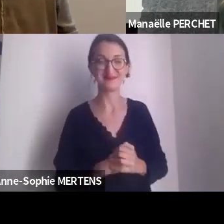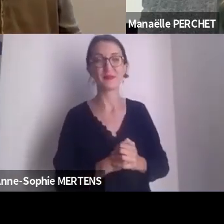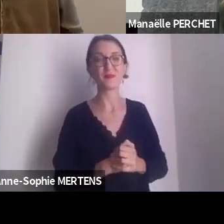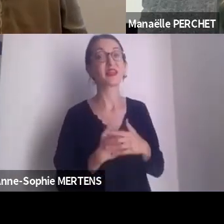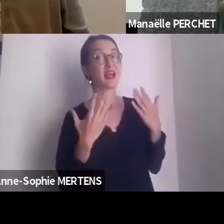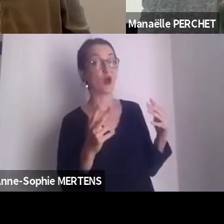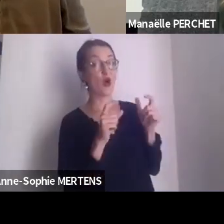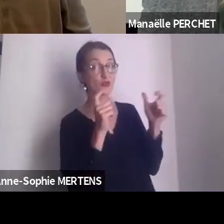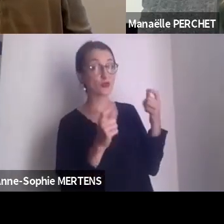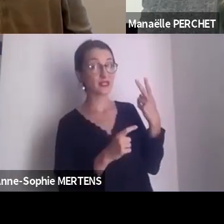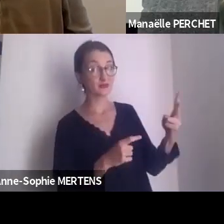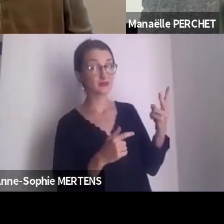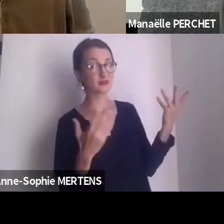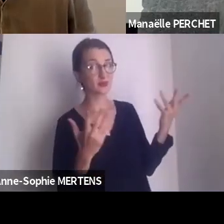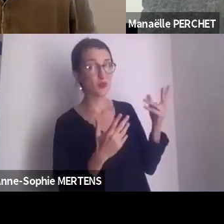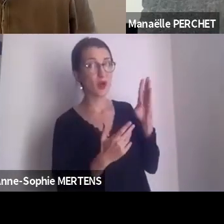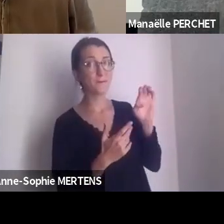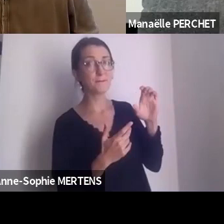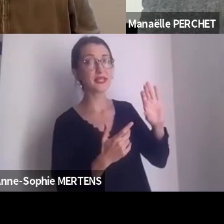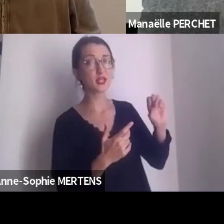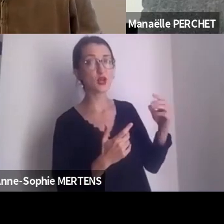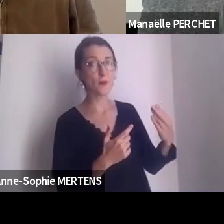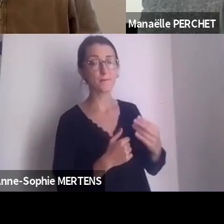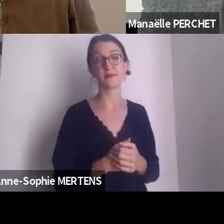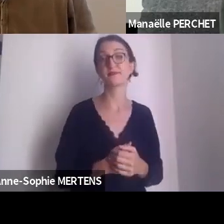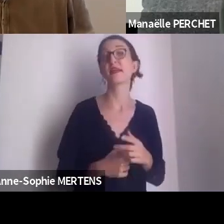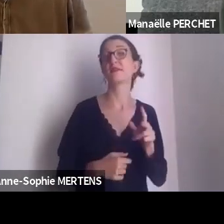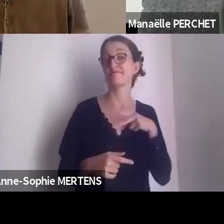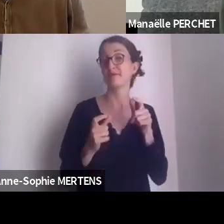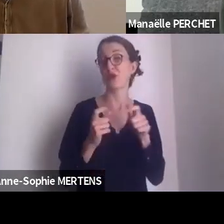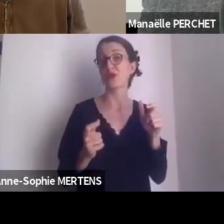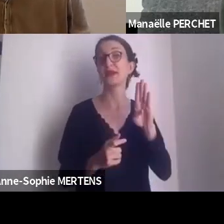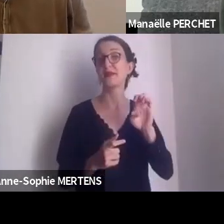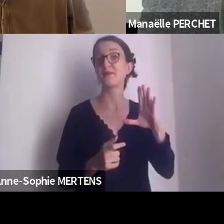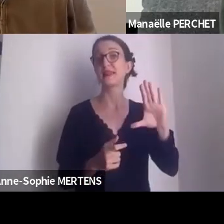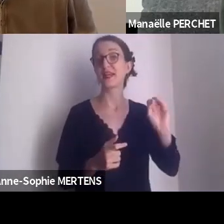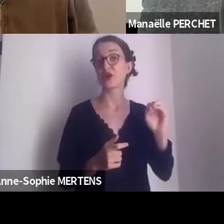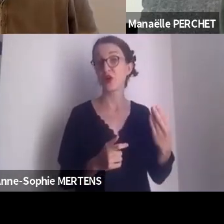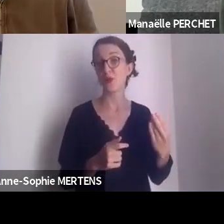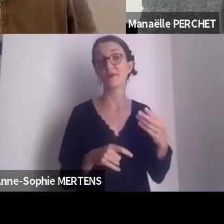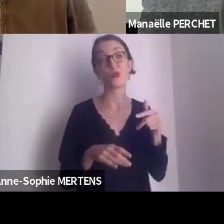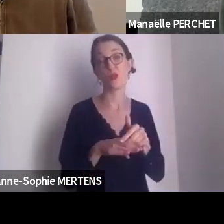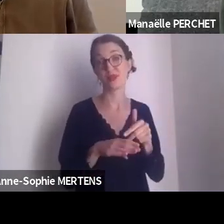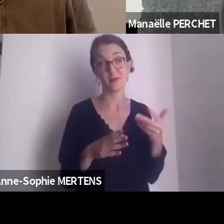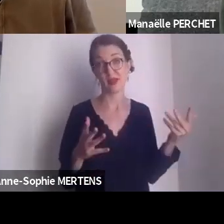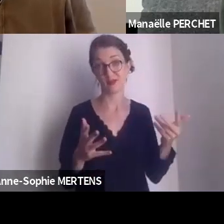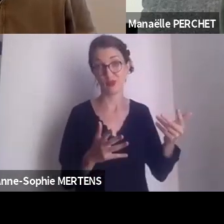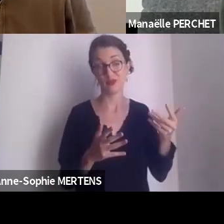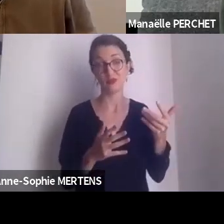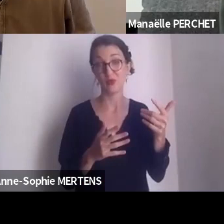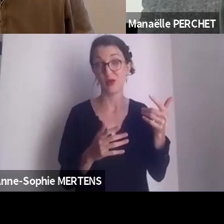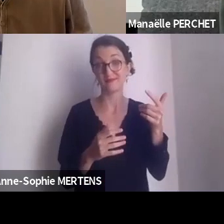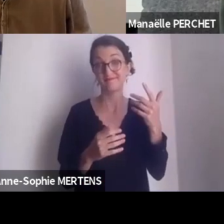Bicom, qu'est-ce que c'est ? Alors, Bicom, c'est une entreprise qui, au départ, était dans la